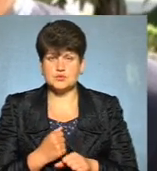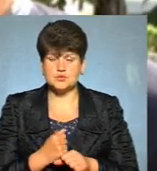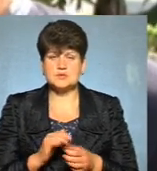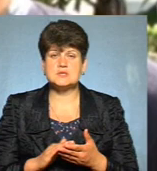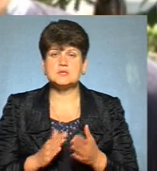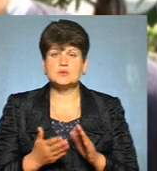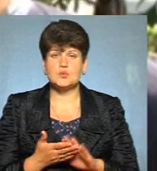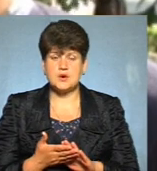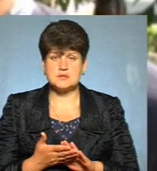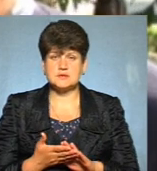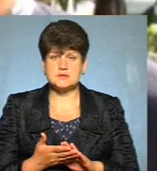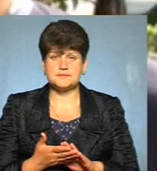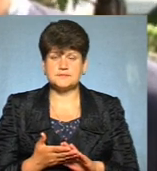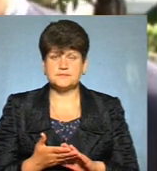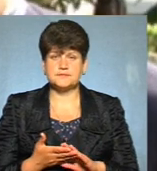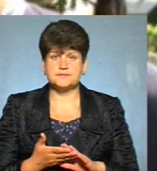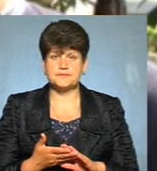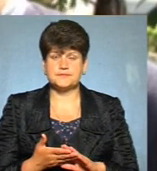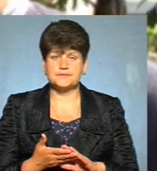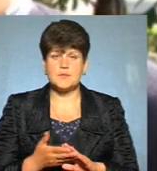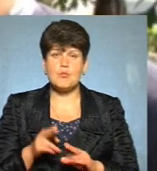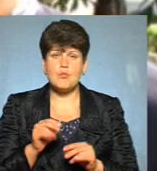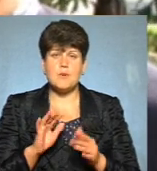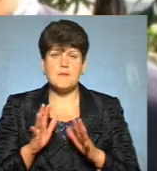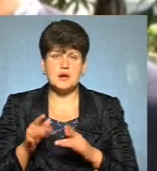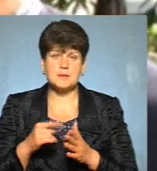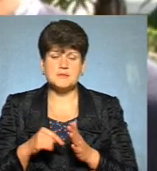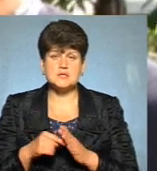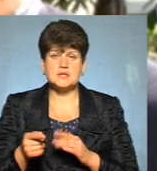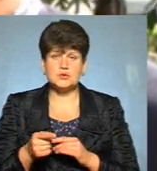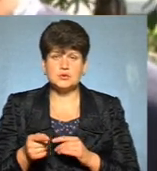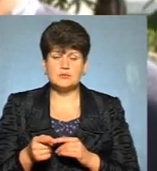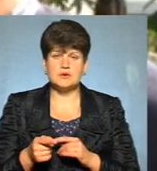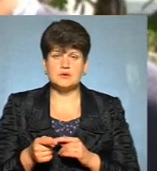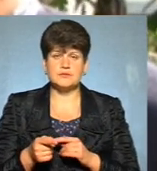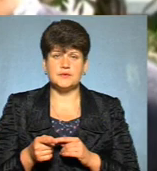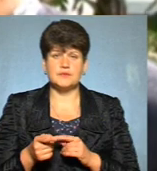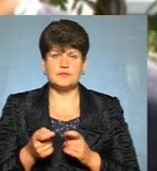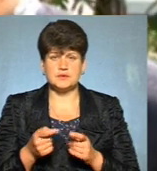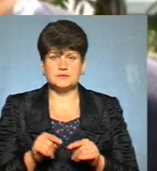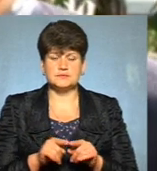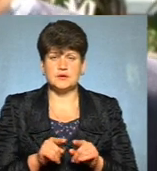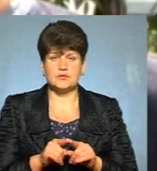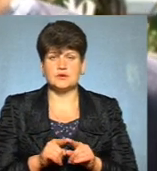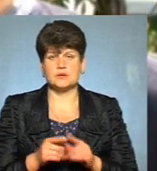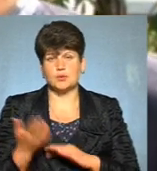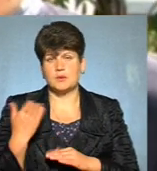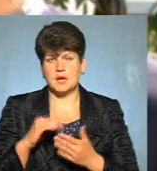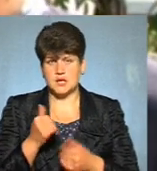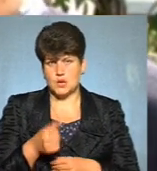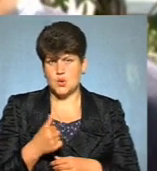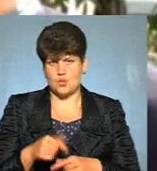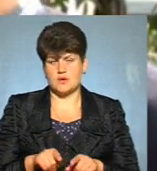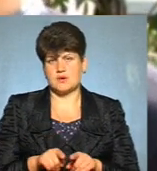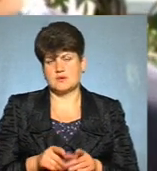ну, скажімо так, не по парках міста Тернополя, вона десь співмірна з попередніми роками.